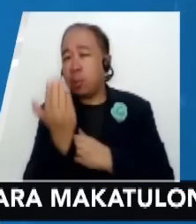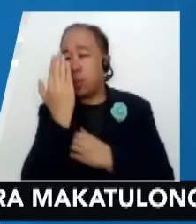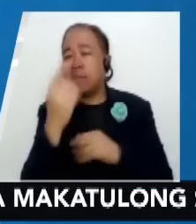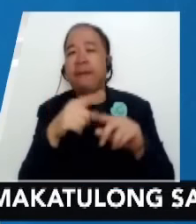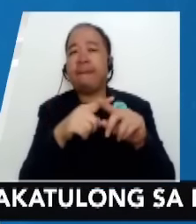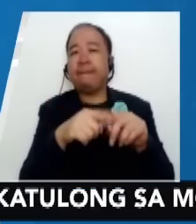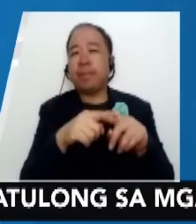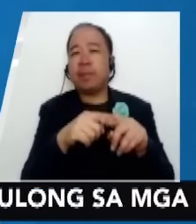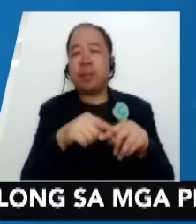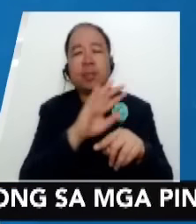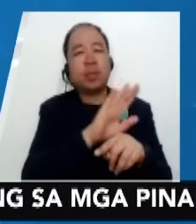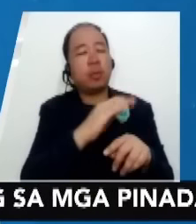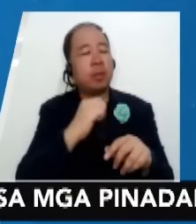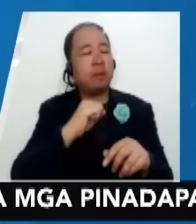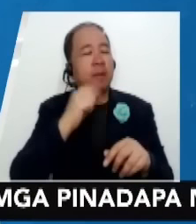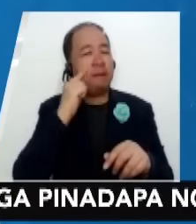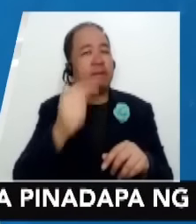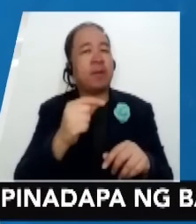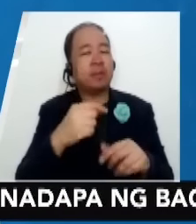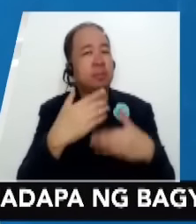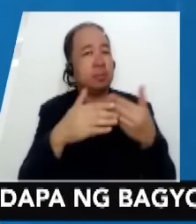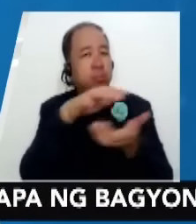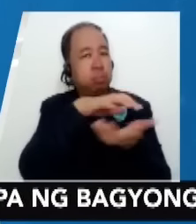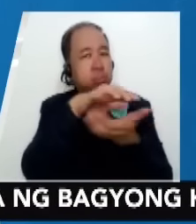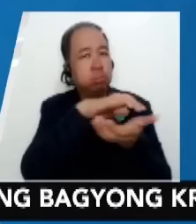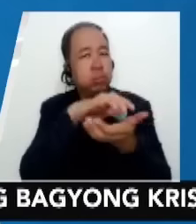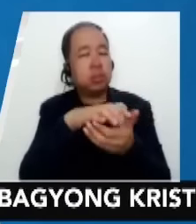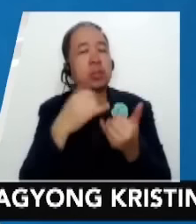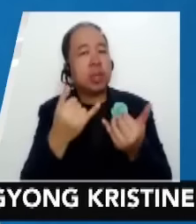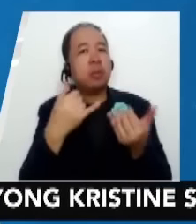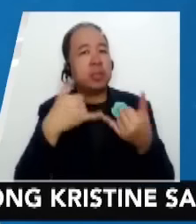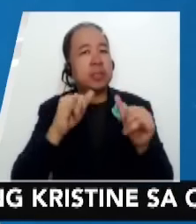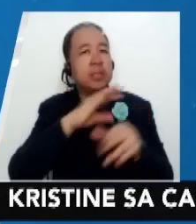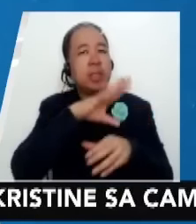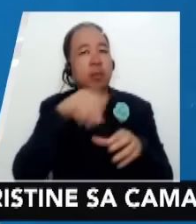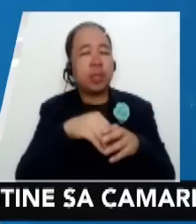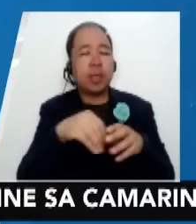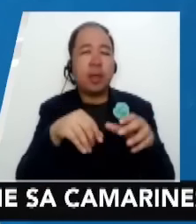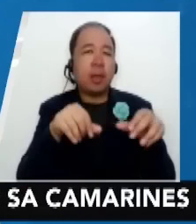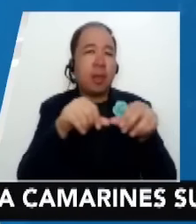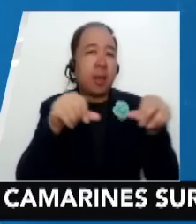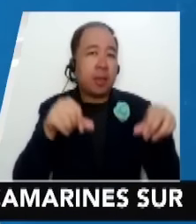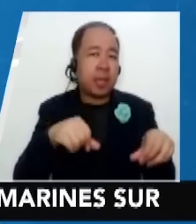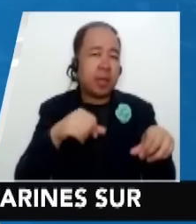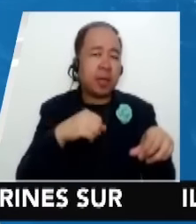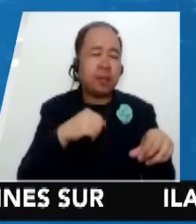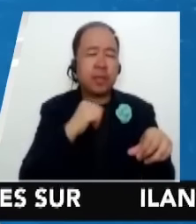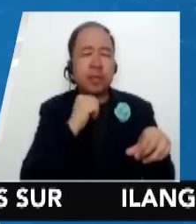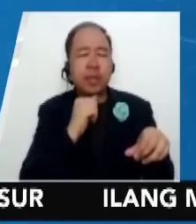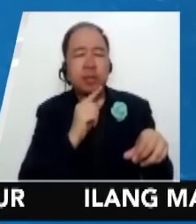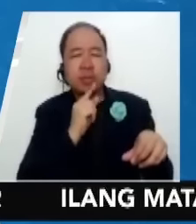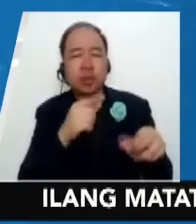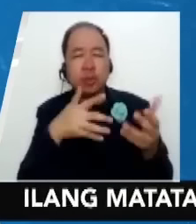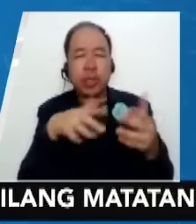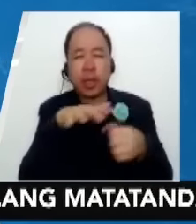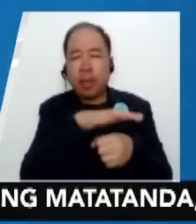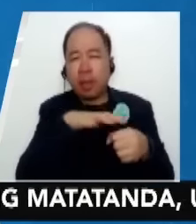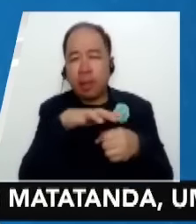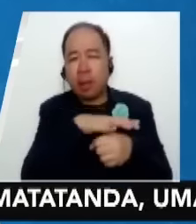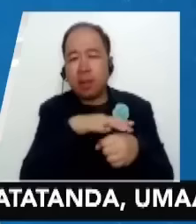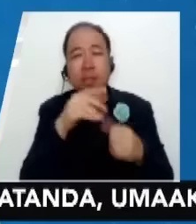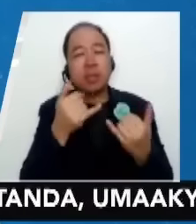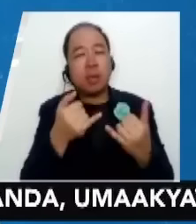bilis nito. At dahil nga sako pa rin ang tinatawag na Area of Uncertainty, ito po yan, itong bahagi po ng Batanes, hindi pa rin po